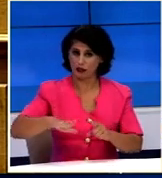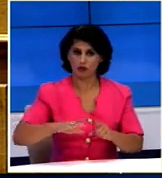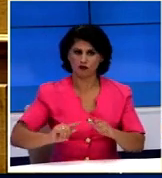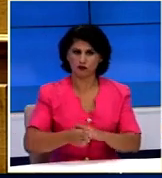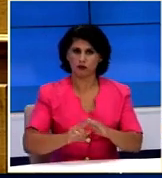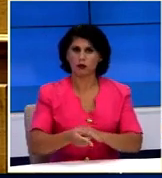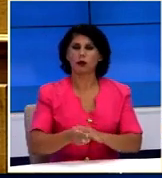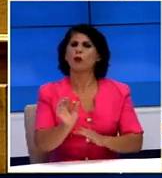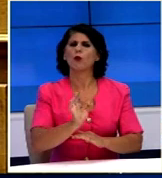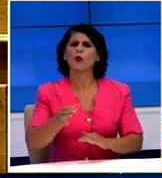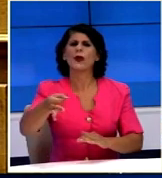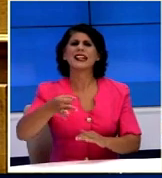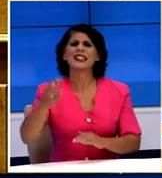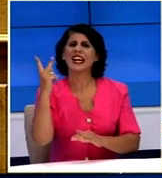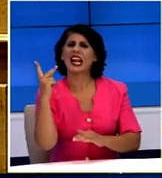στο Καστελόριζο,